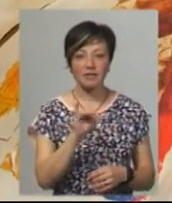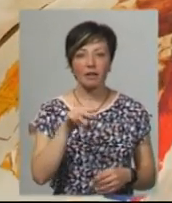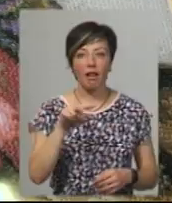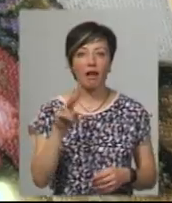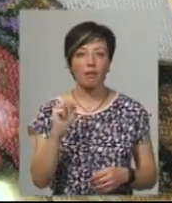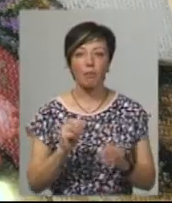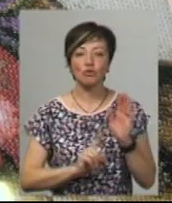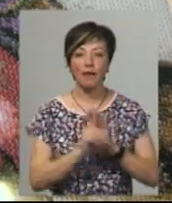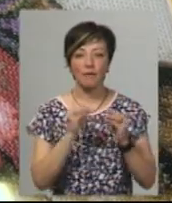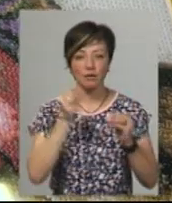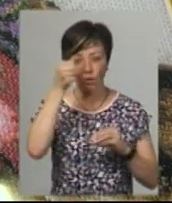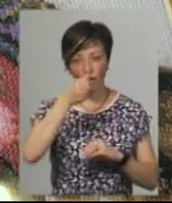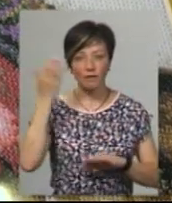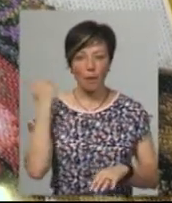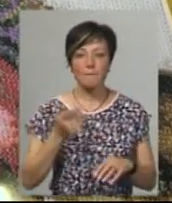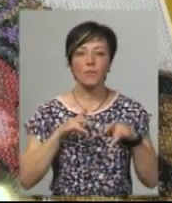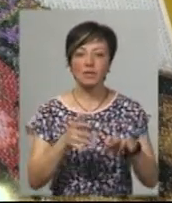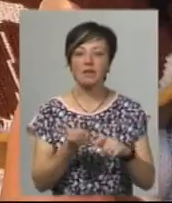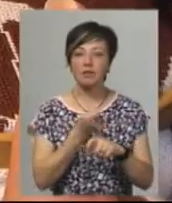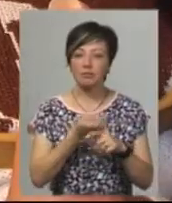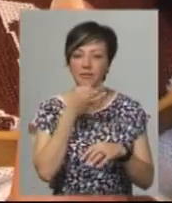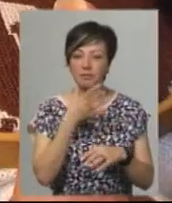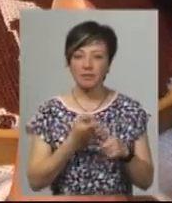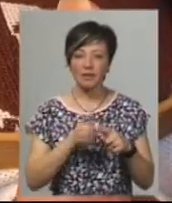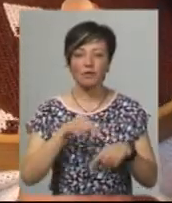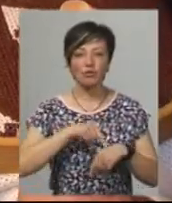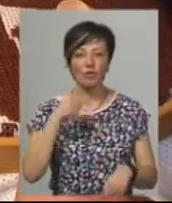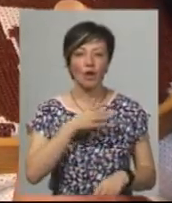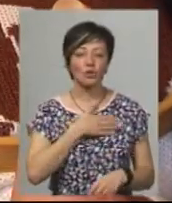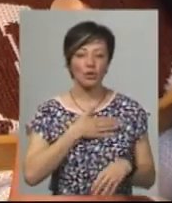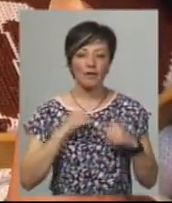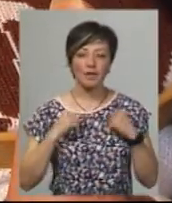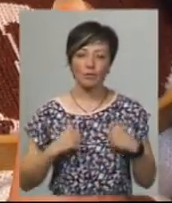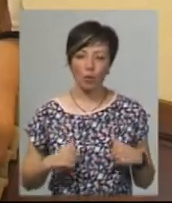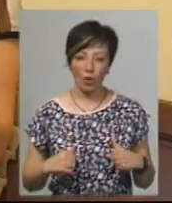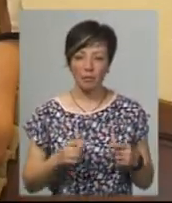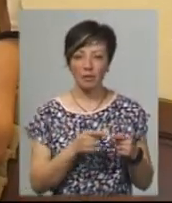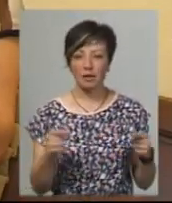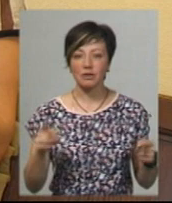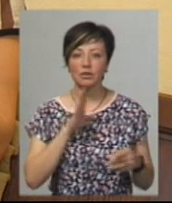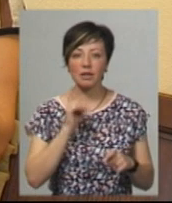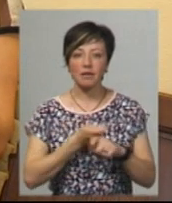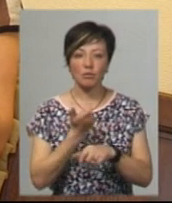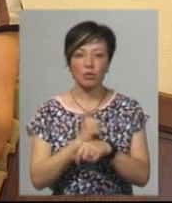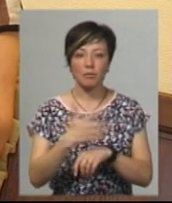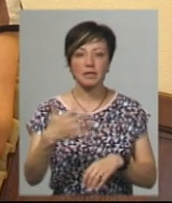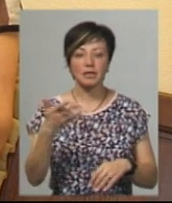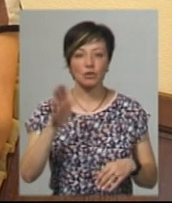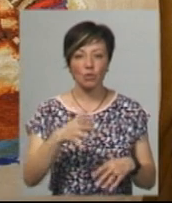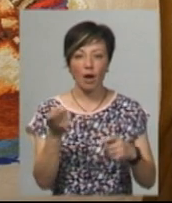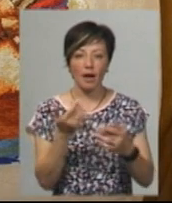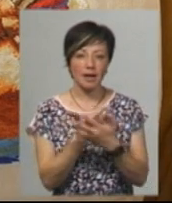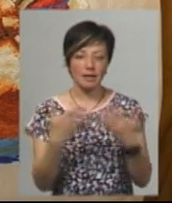10 років тому. Каже, процес вишивки принадив тим, що під час нього відчуваєш душевний спокій. За цей період майстриня вишила понад 50 картин в